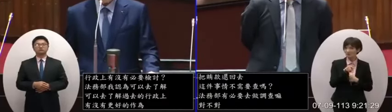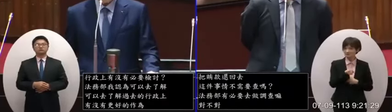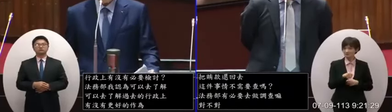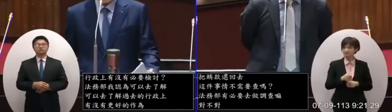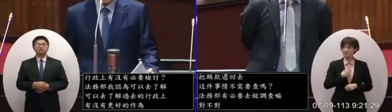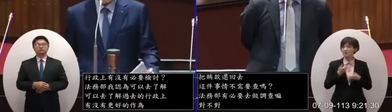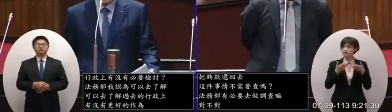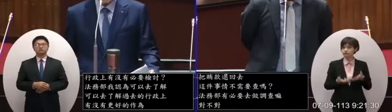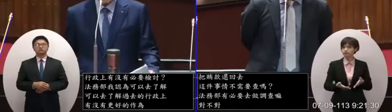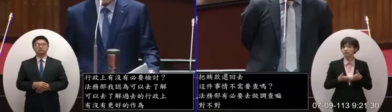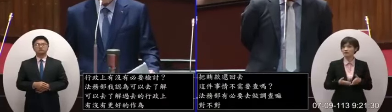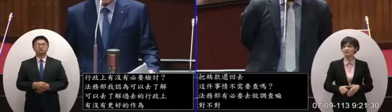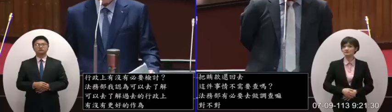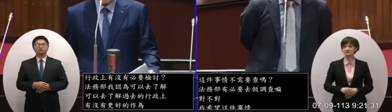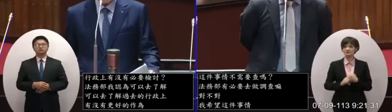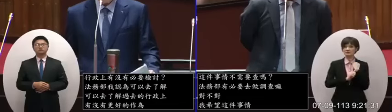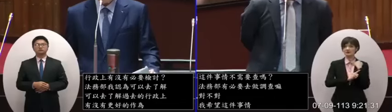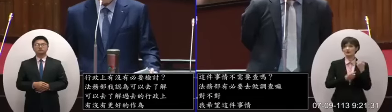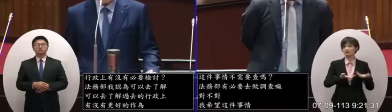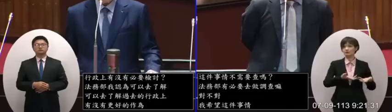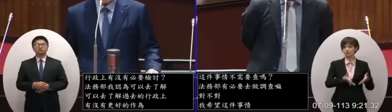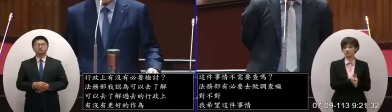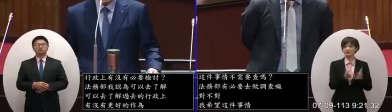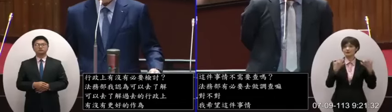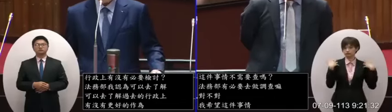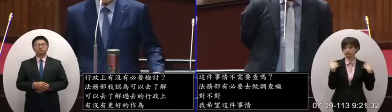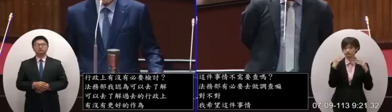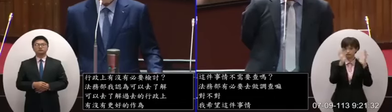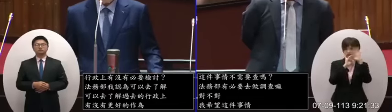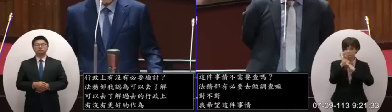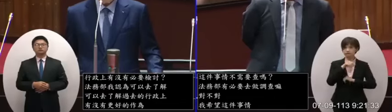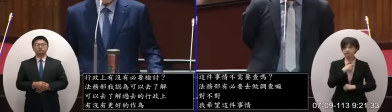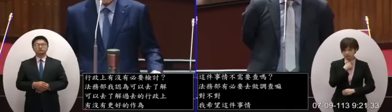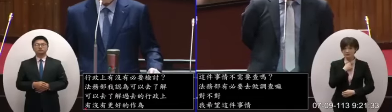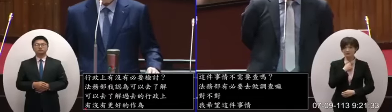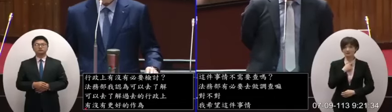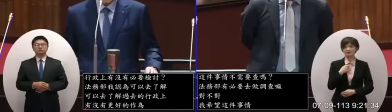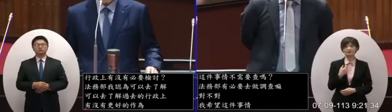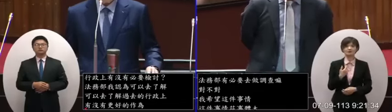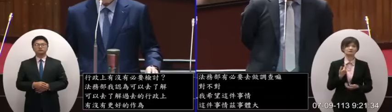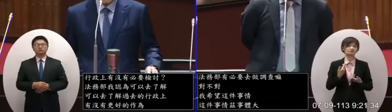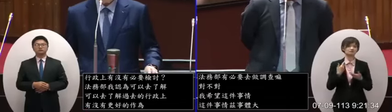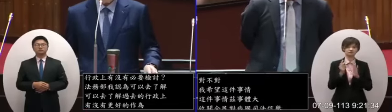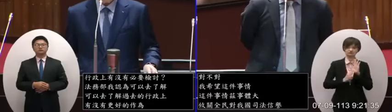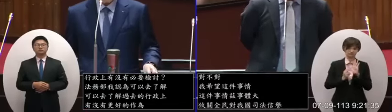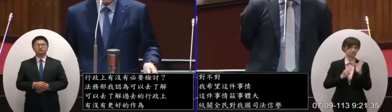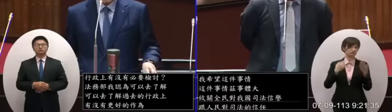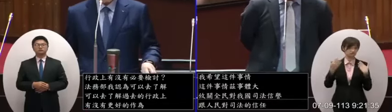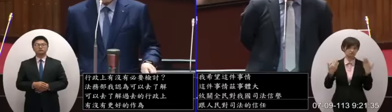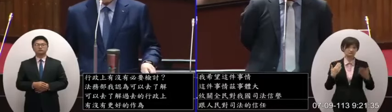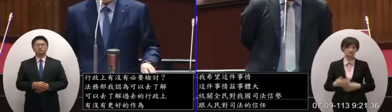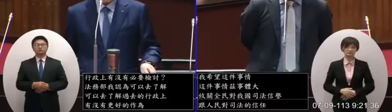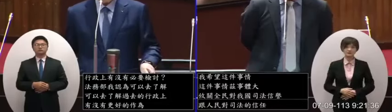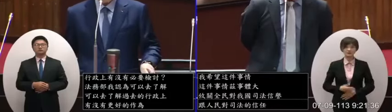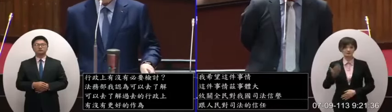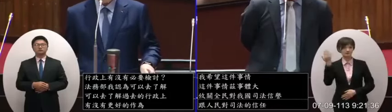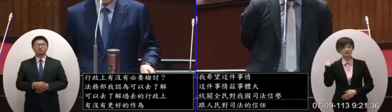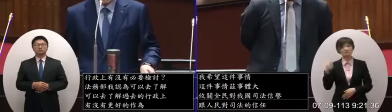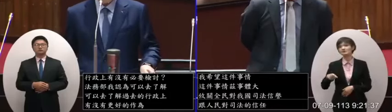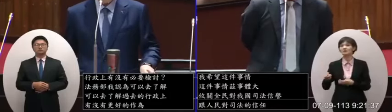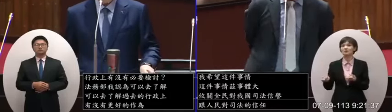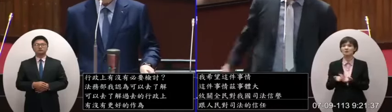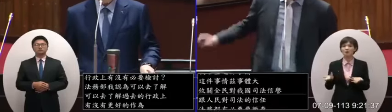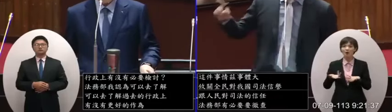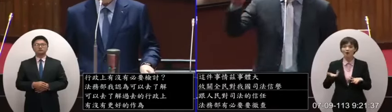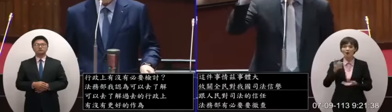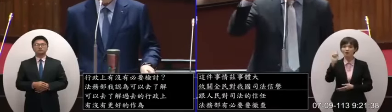任，法务部有必要要彻查，给全体国人一个交代，当初这件事情到底是怎么发